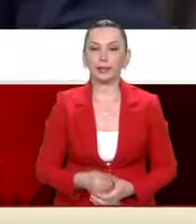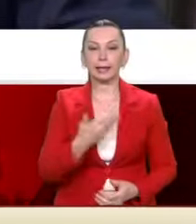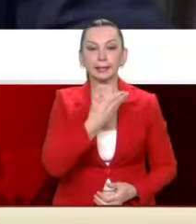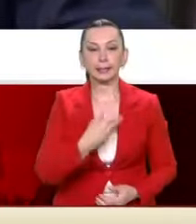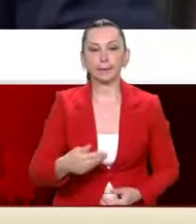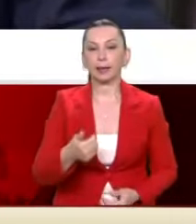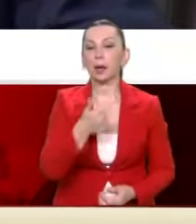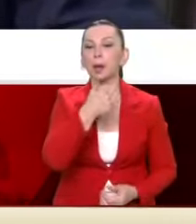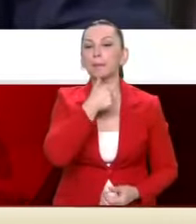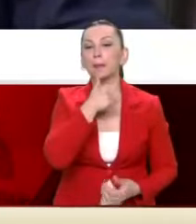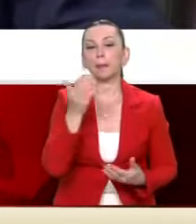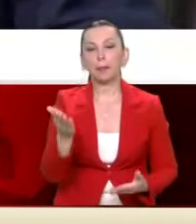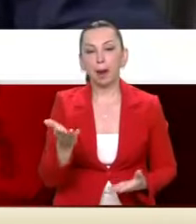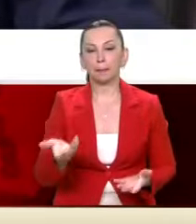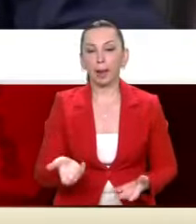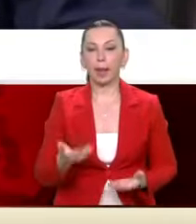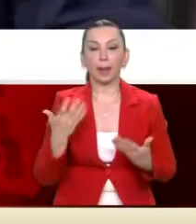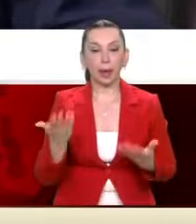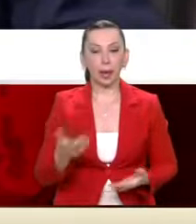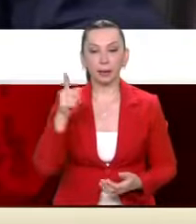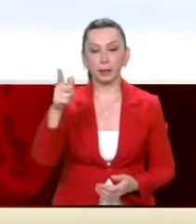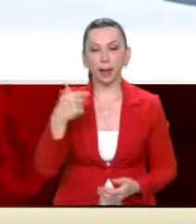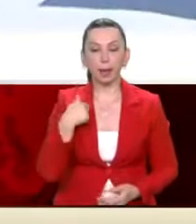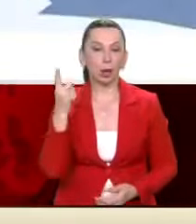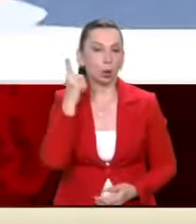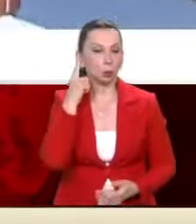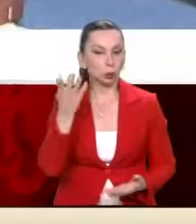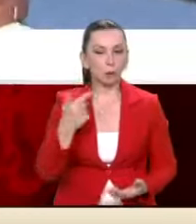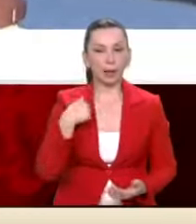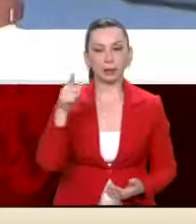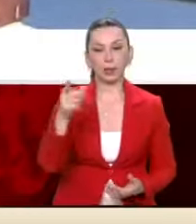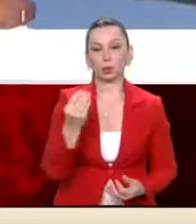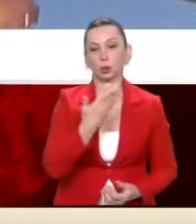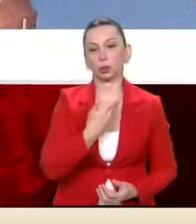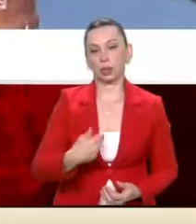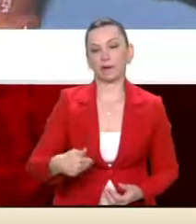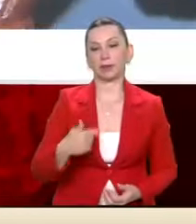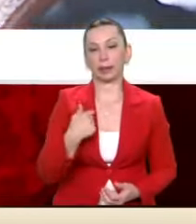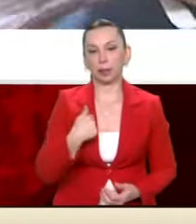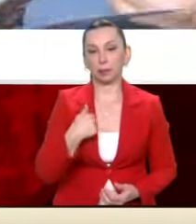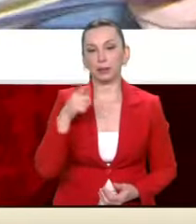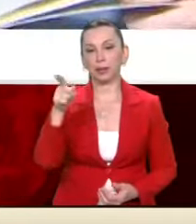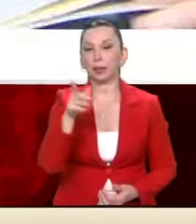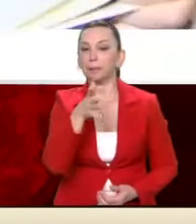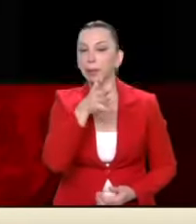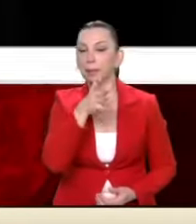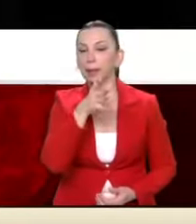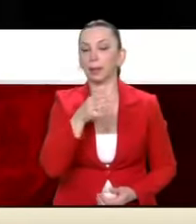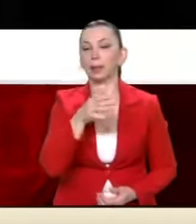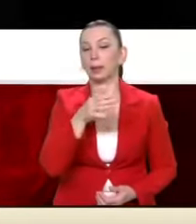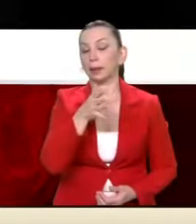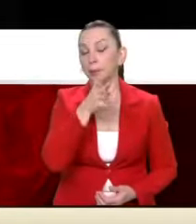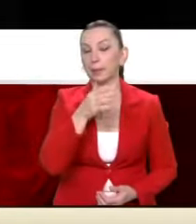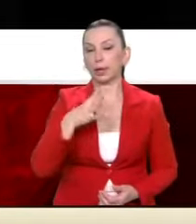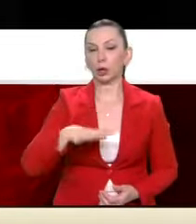Sevgili baba, eğer beni duyuyorsan seni çok sevdiğini, sevdiğimi bilmeni istiyorum. Baba, seni